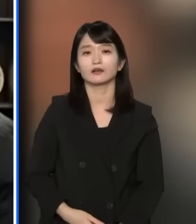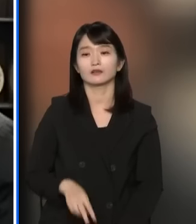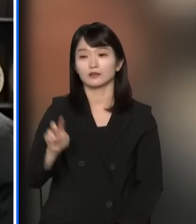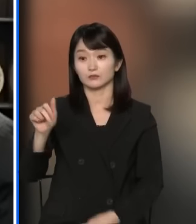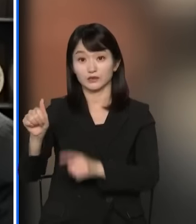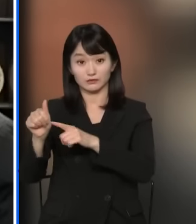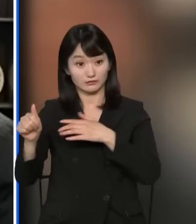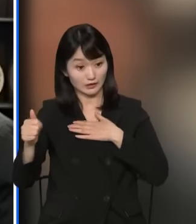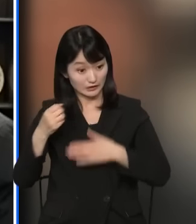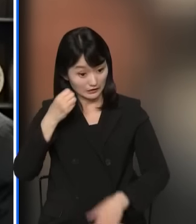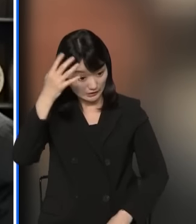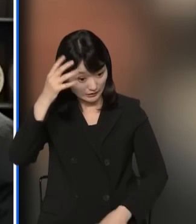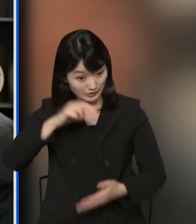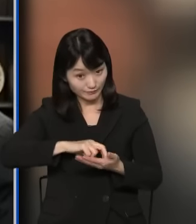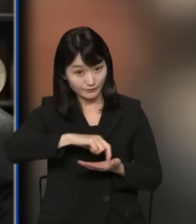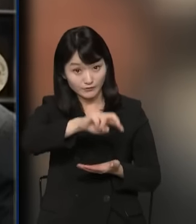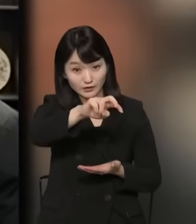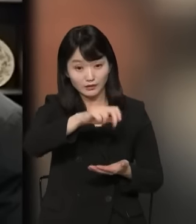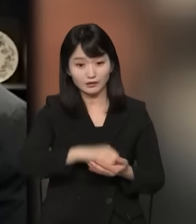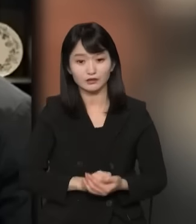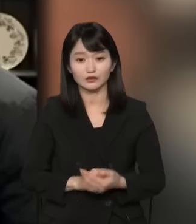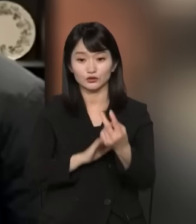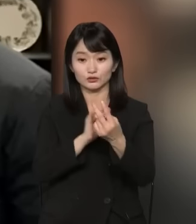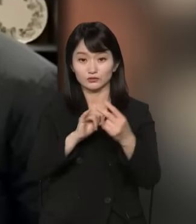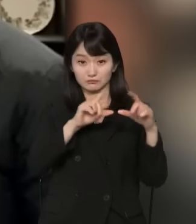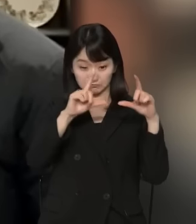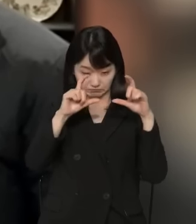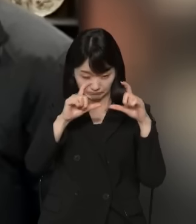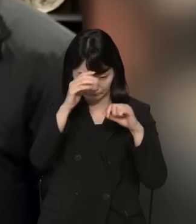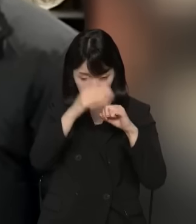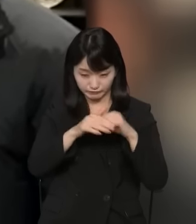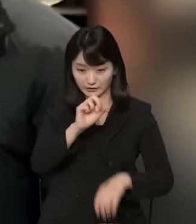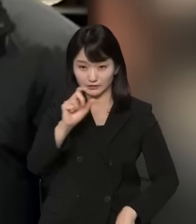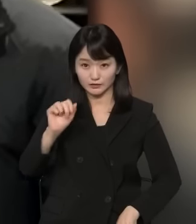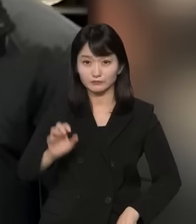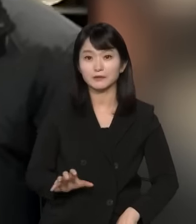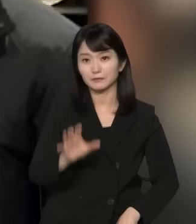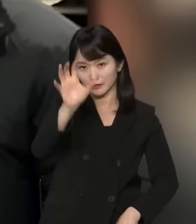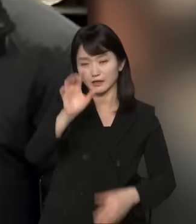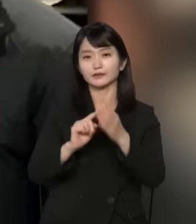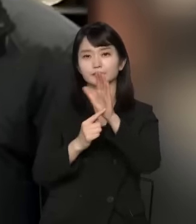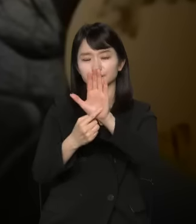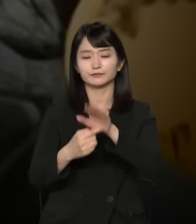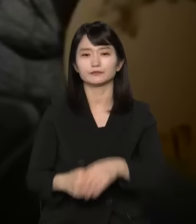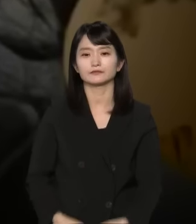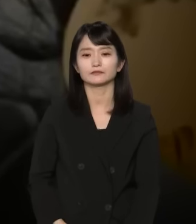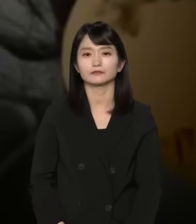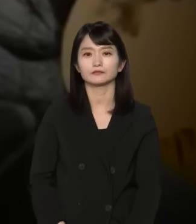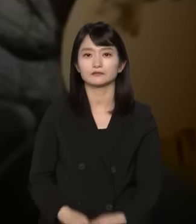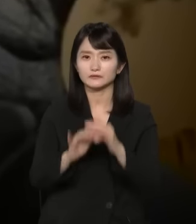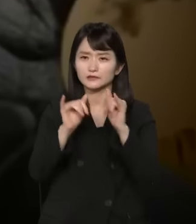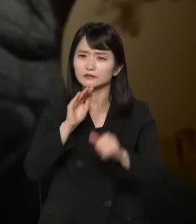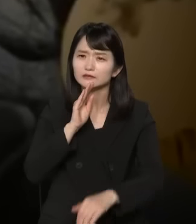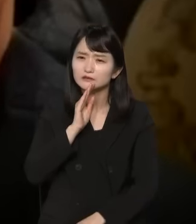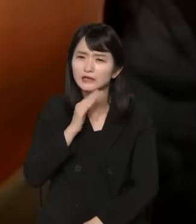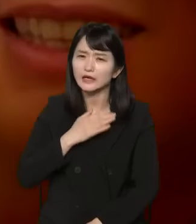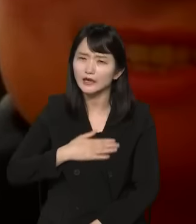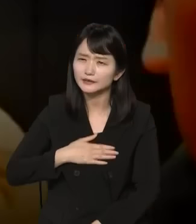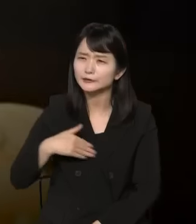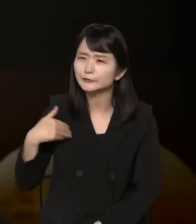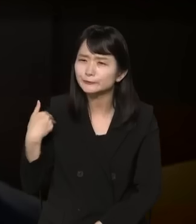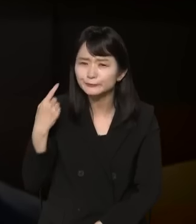나를 잊으셨나요 란 문구와 함께 둘이 찍은 사진을 SNS 공개하기도 했습니다 사람을 정말 아는지 모르는지